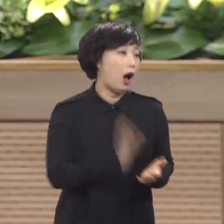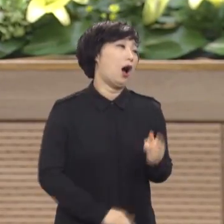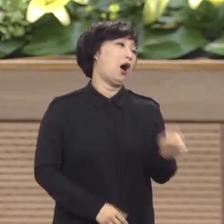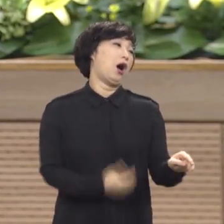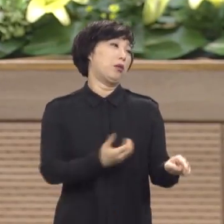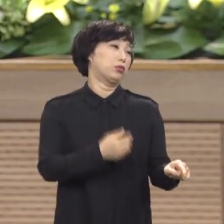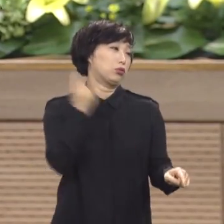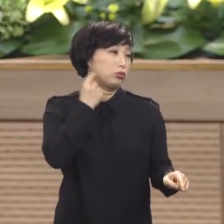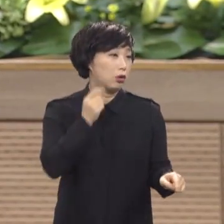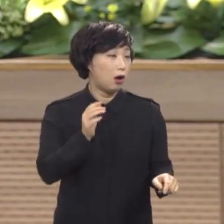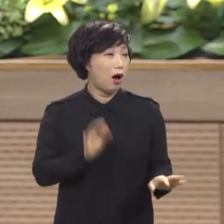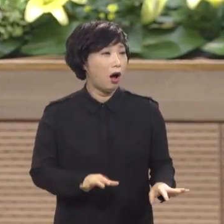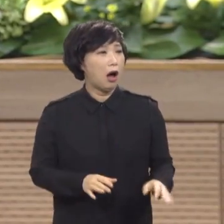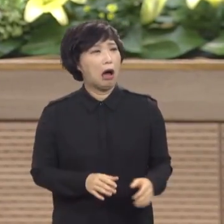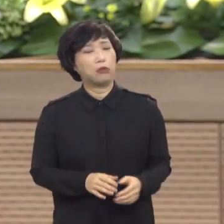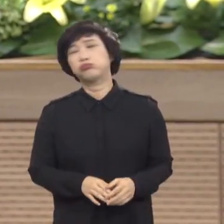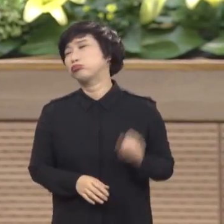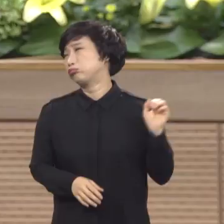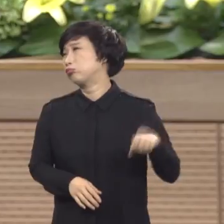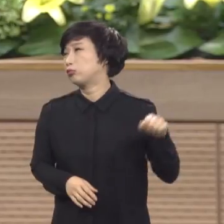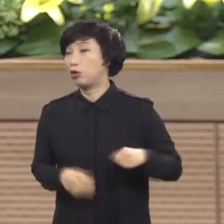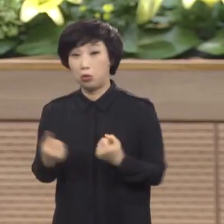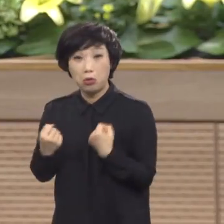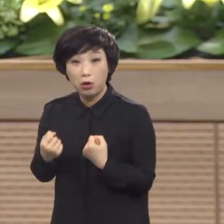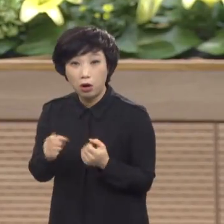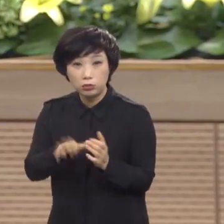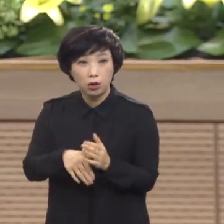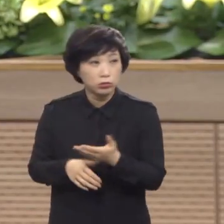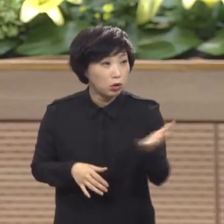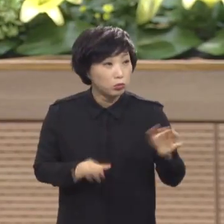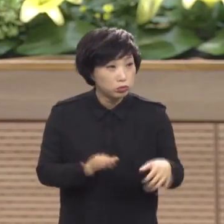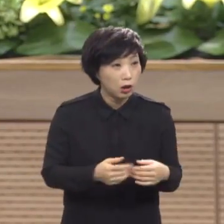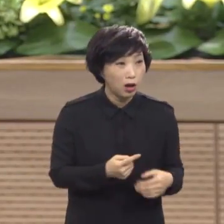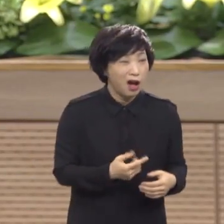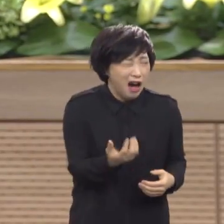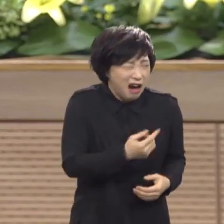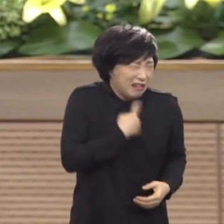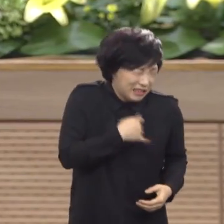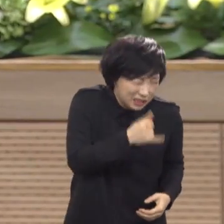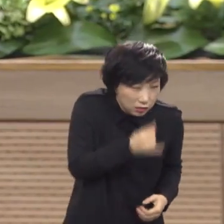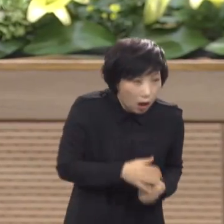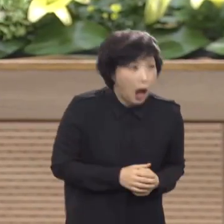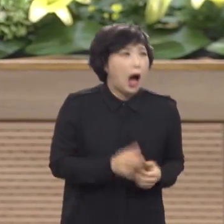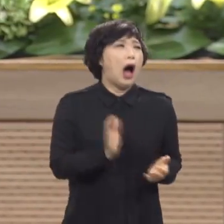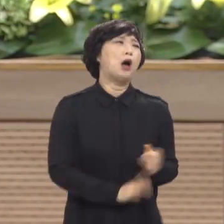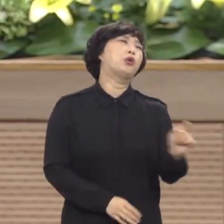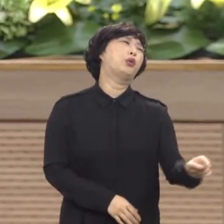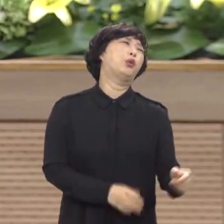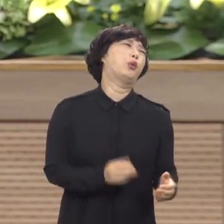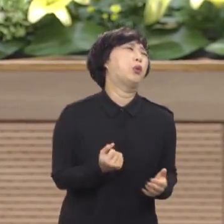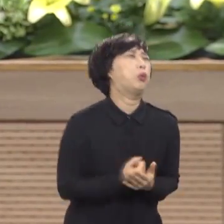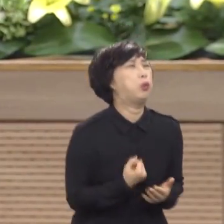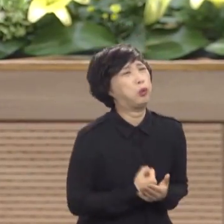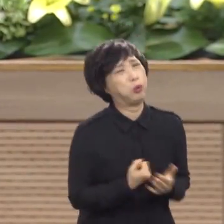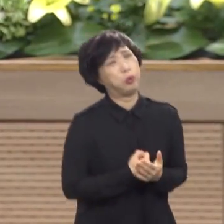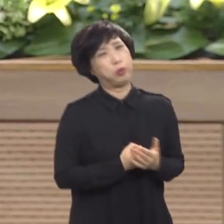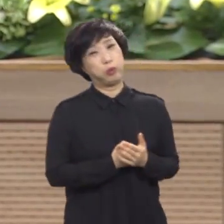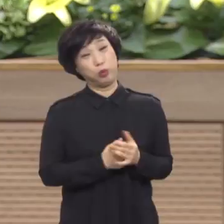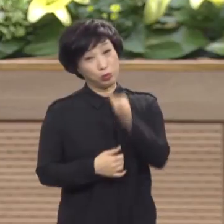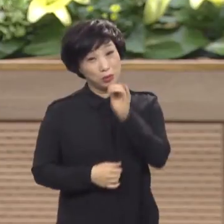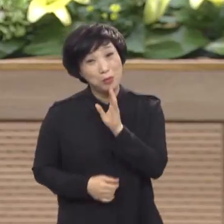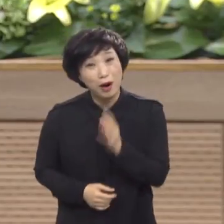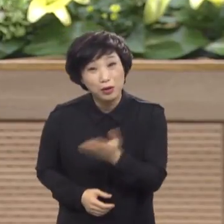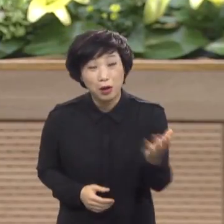그런가 보다. 근데 아파본 사람은 야 얼마나 힘들겠냐, 얼마나 고통스럽겠냐.